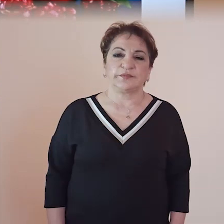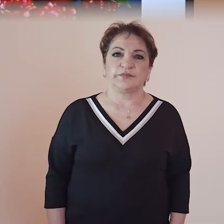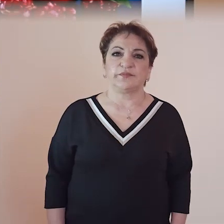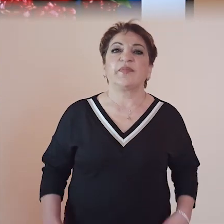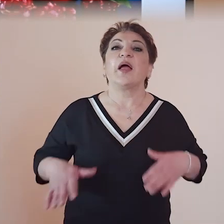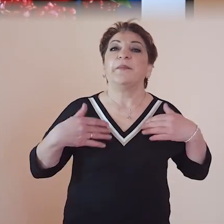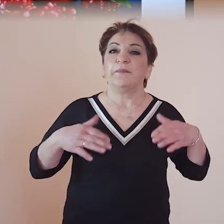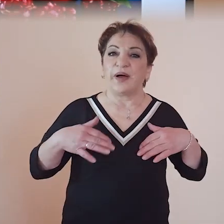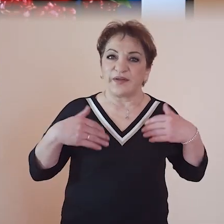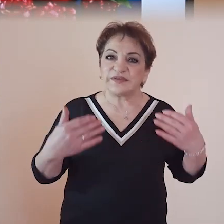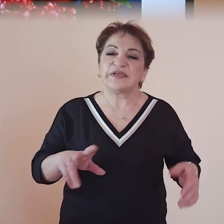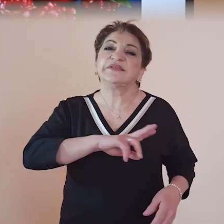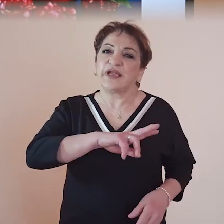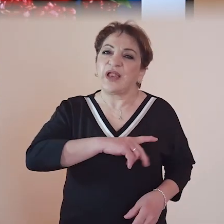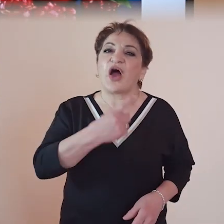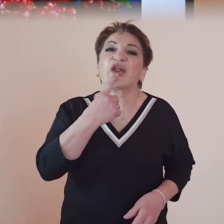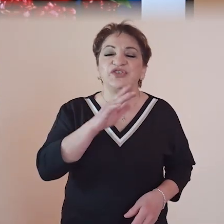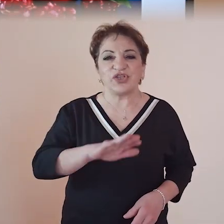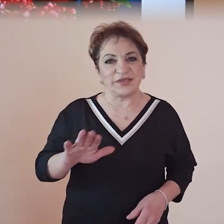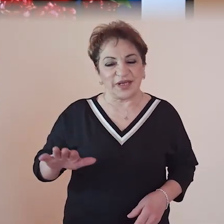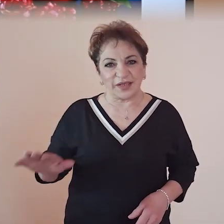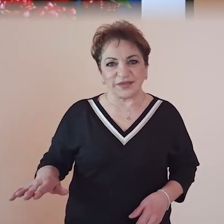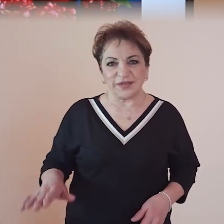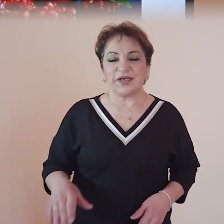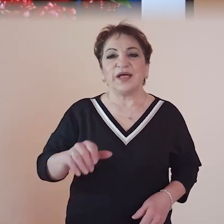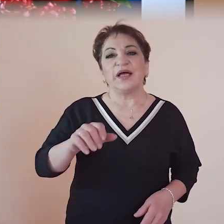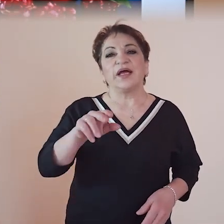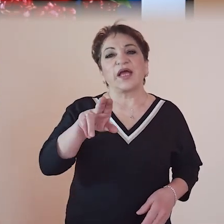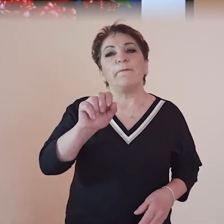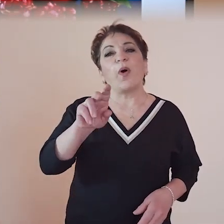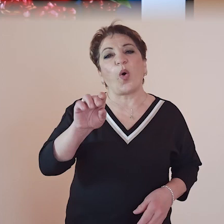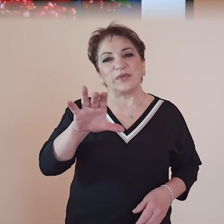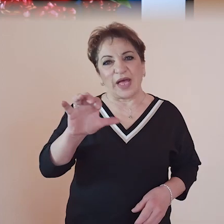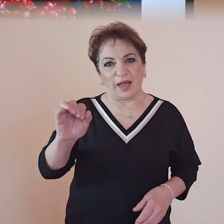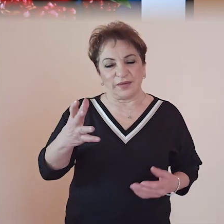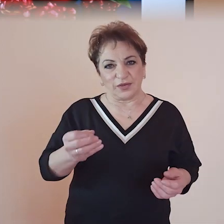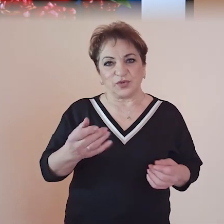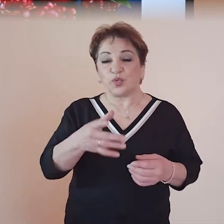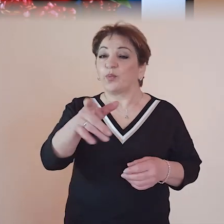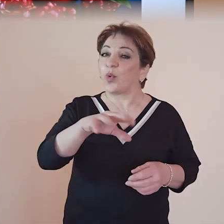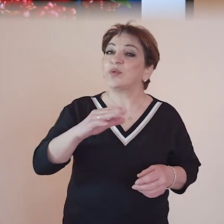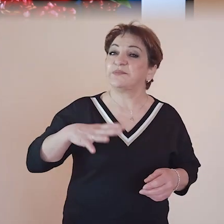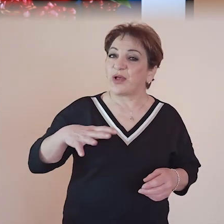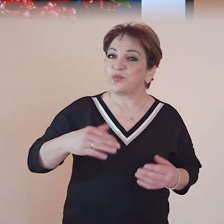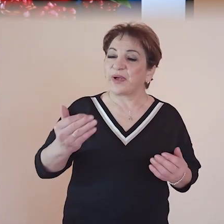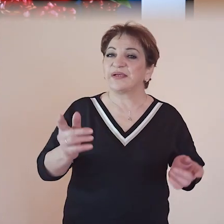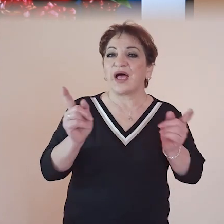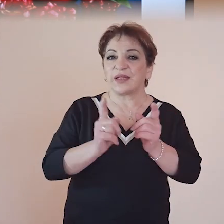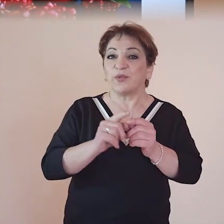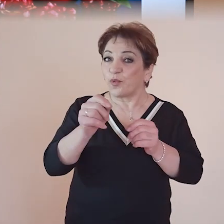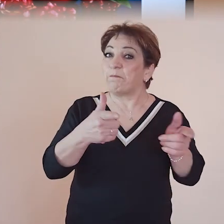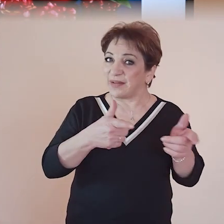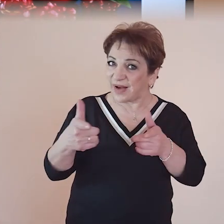Բարև ձեզ սիրելի առաջին դեսերանցին էր, ձեզ հետ նորից ընկեր բողոսյանն է, կարսում եմ սպասում էիք այս հանդիպմանը, դե ինչ պատրաստենք,